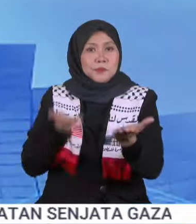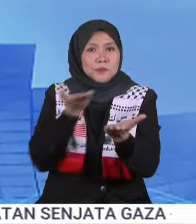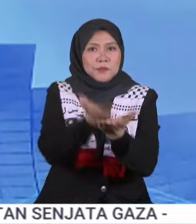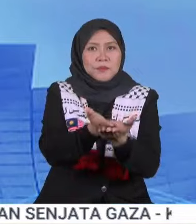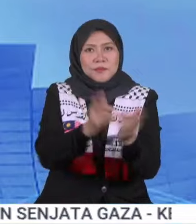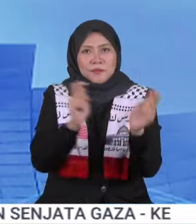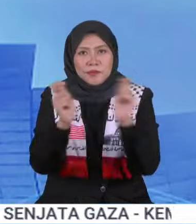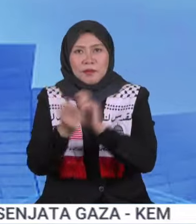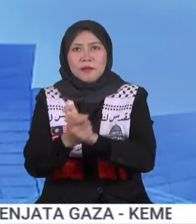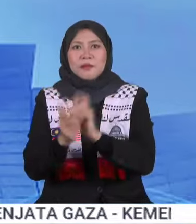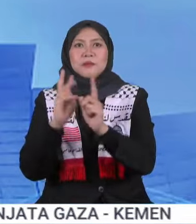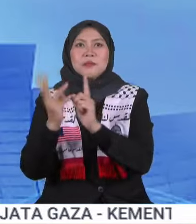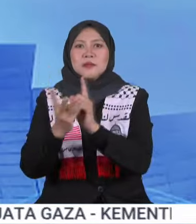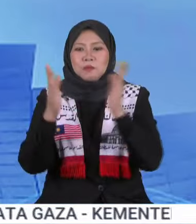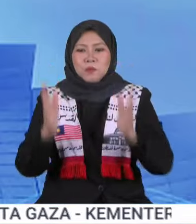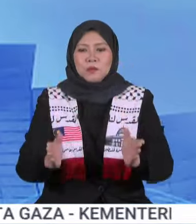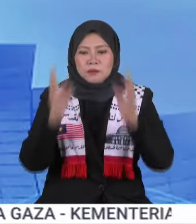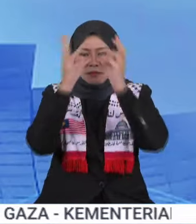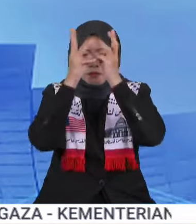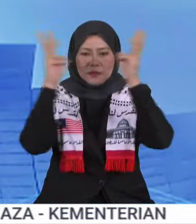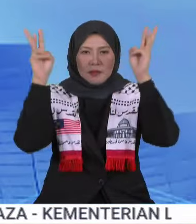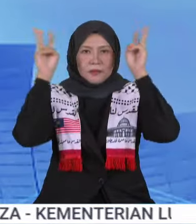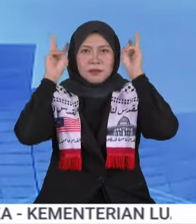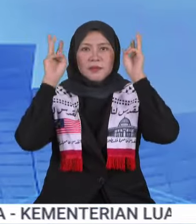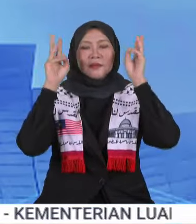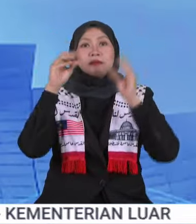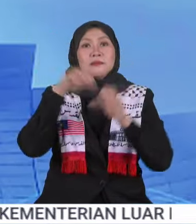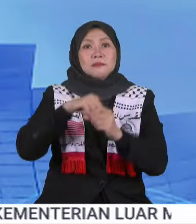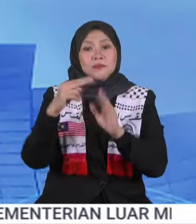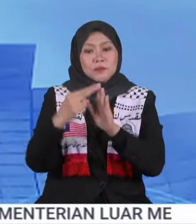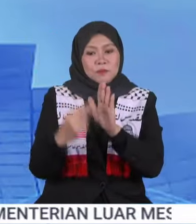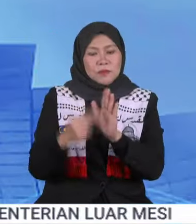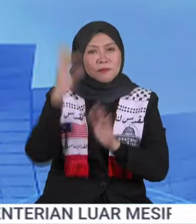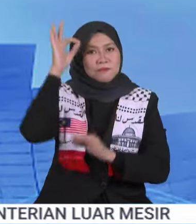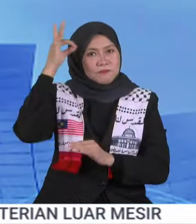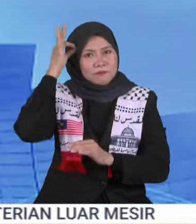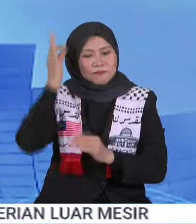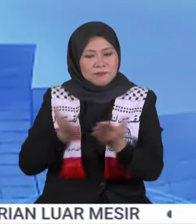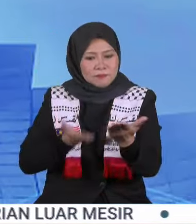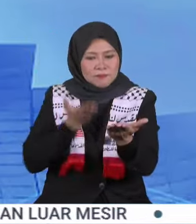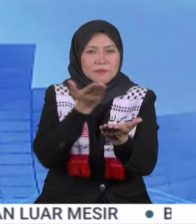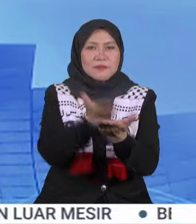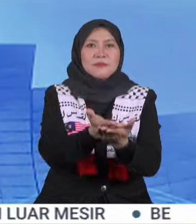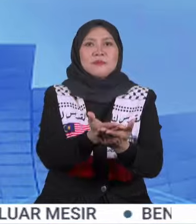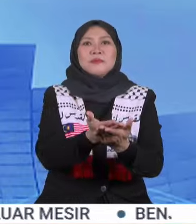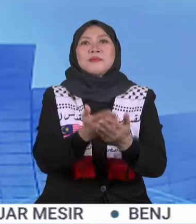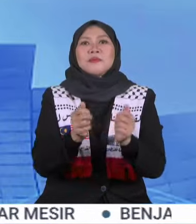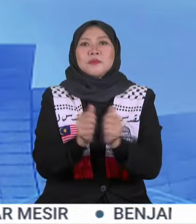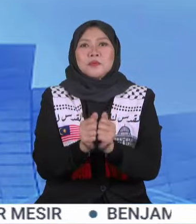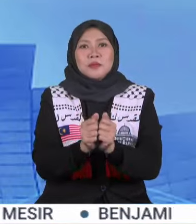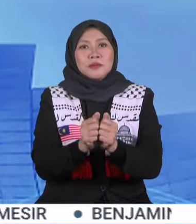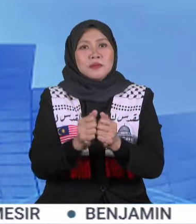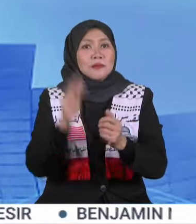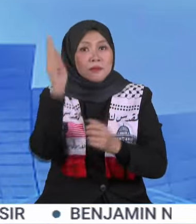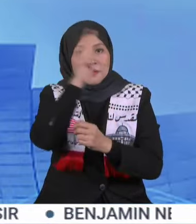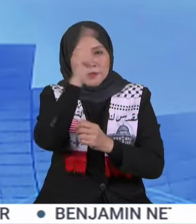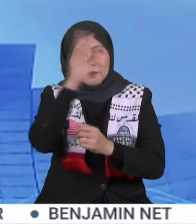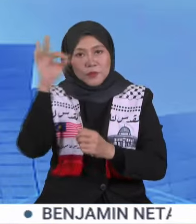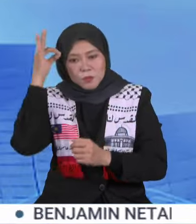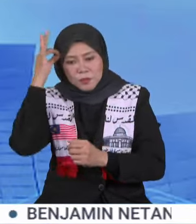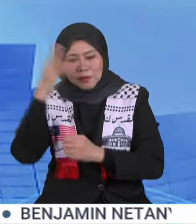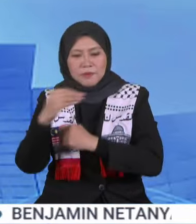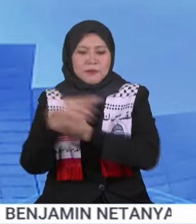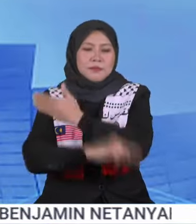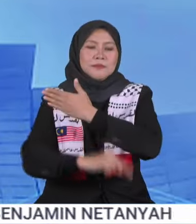Usul pindaan kebajikan orang asli dalam Perlembagaan Persekutuan akan dicadangkan dalam senarai bersama antara Kerajaan